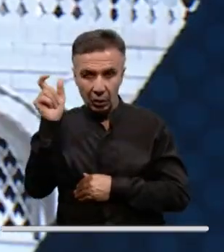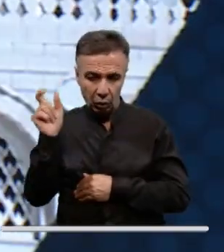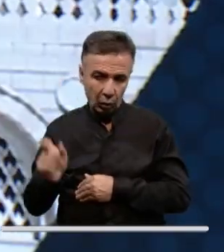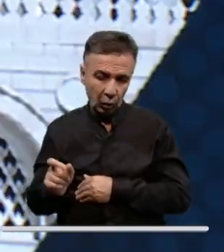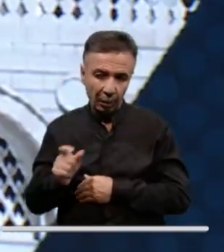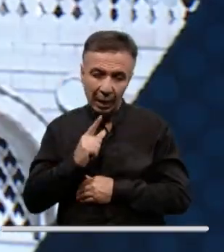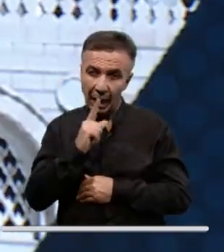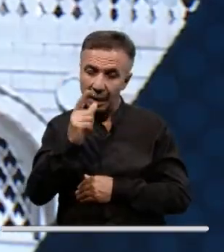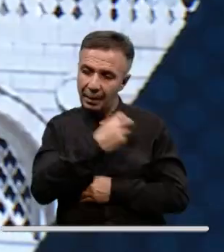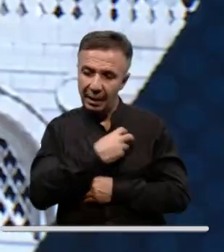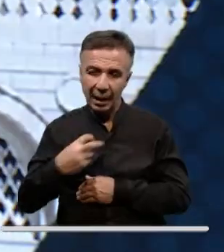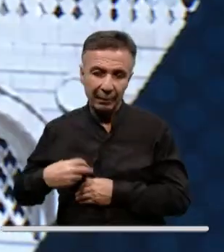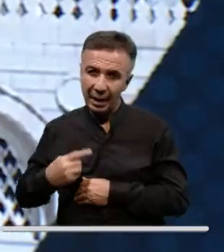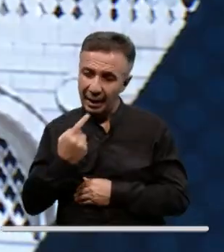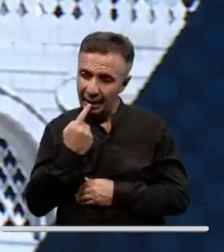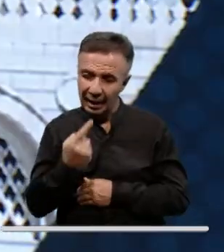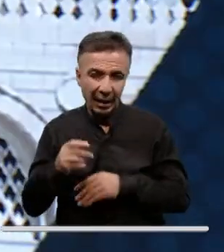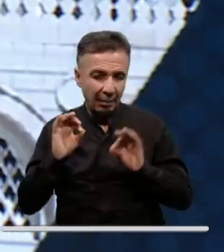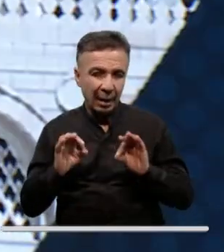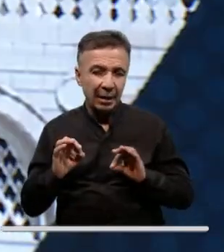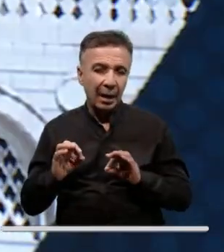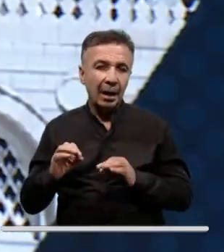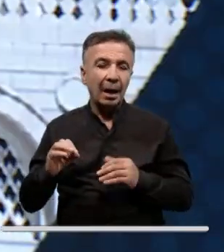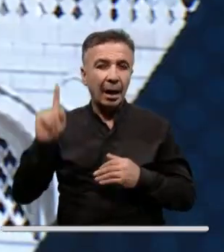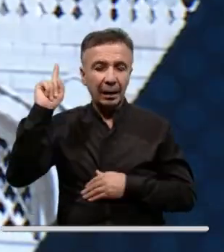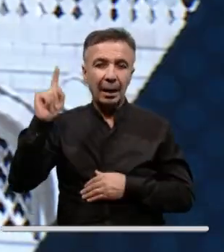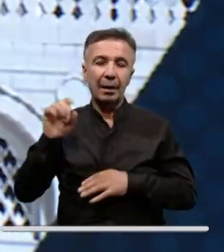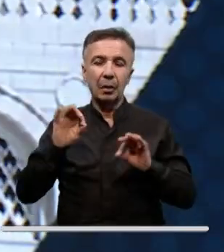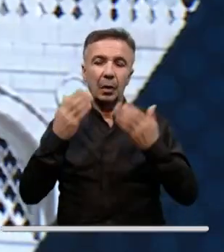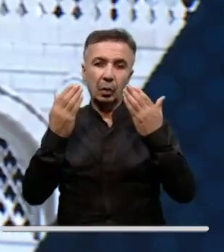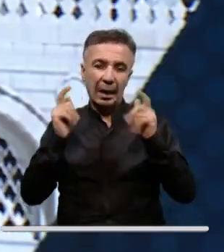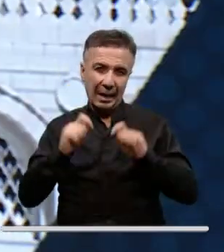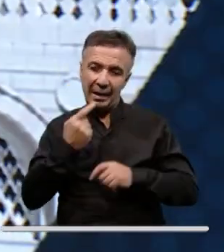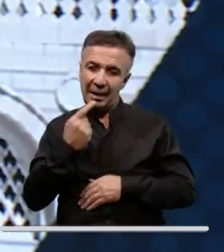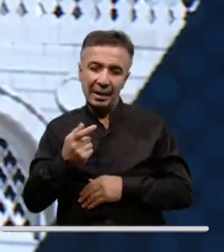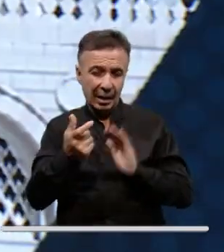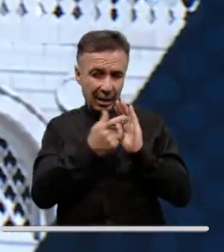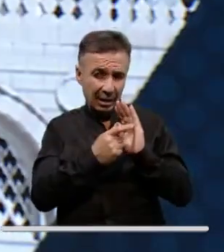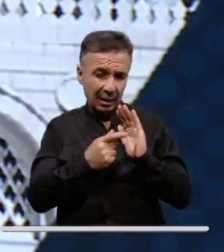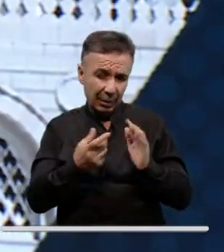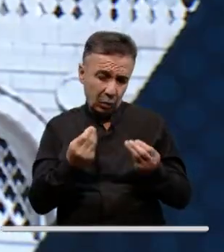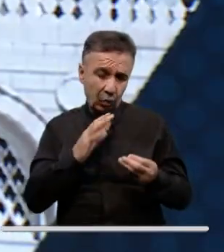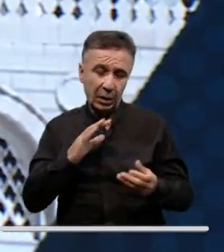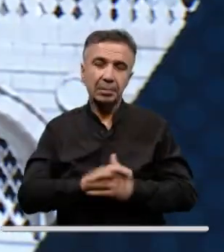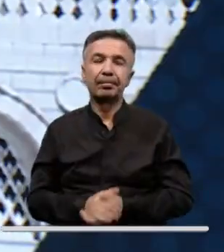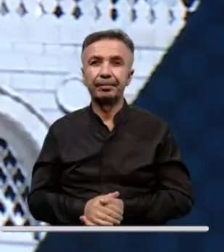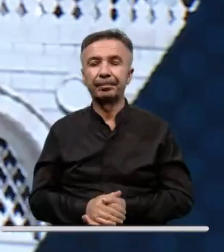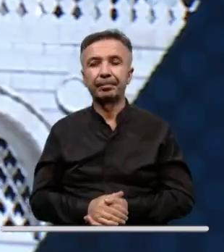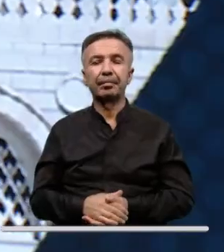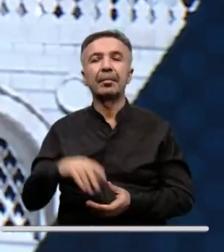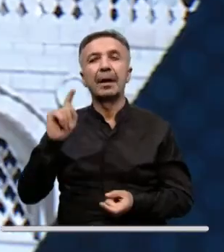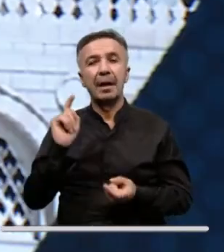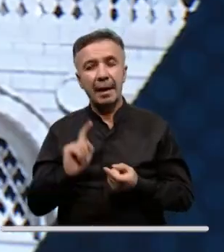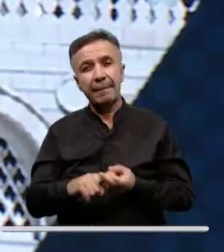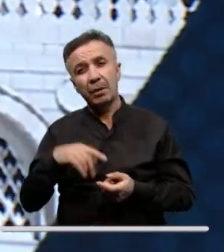Eee diye başlar ve bana şöyle dua edin diye devam eder birçok ayet-i kerimede Eee ve